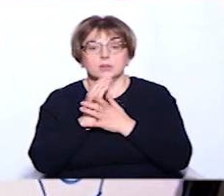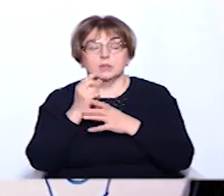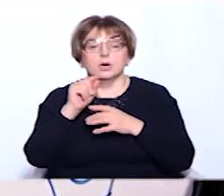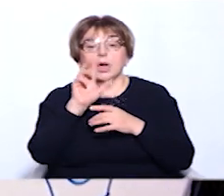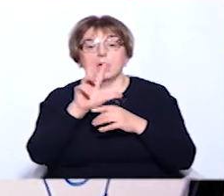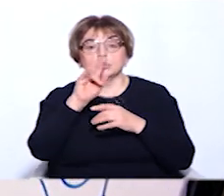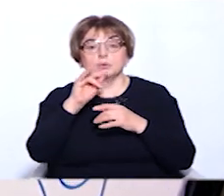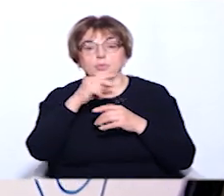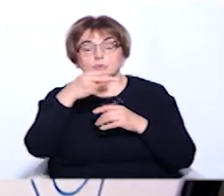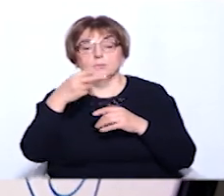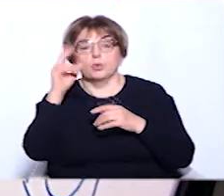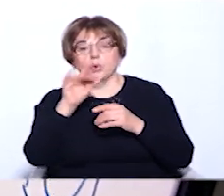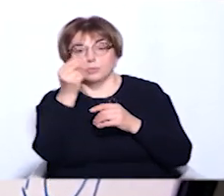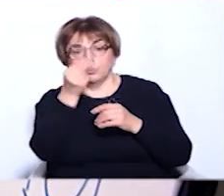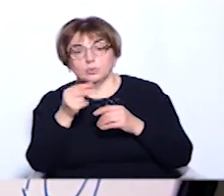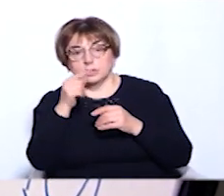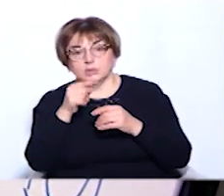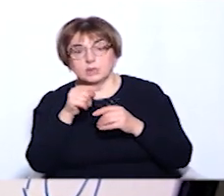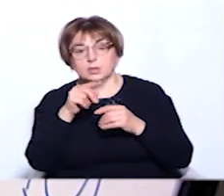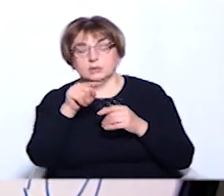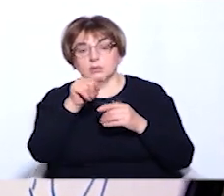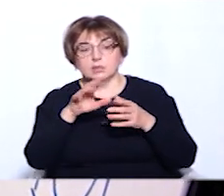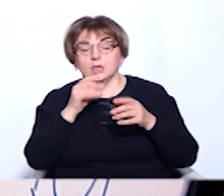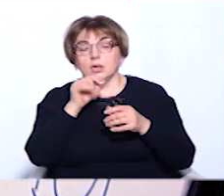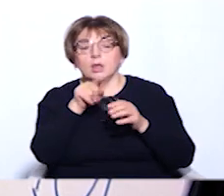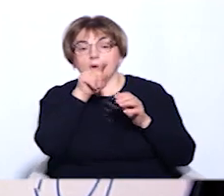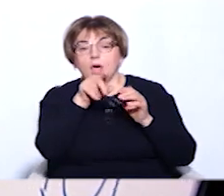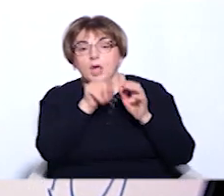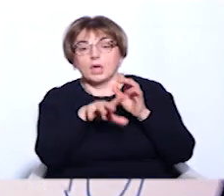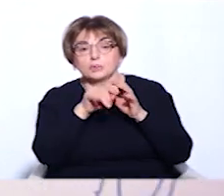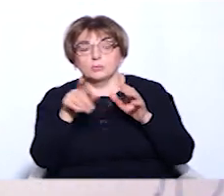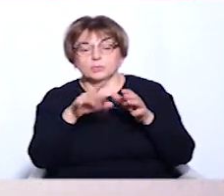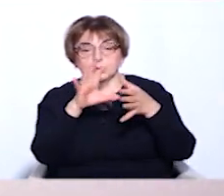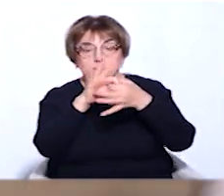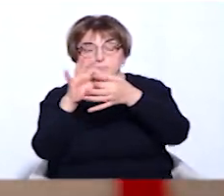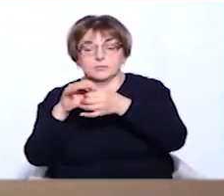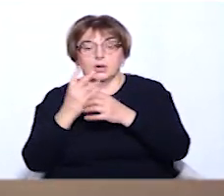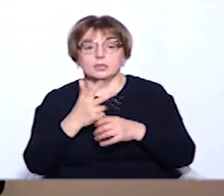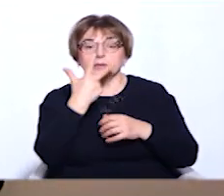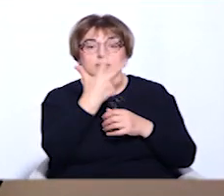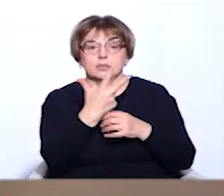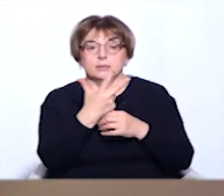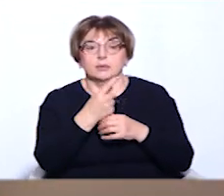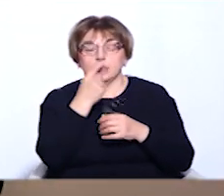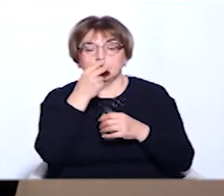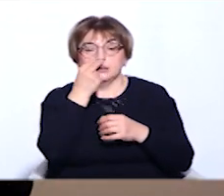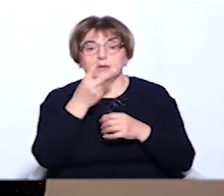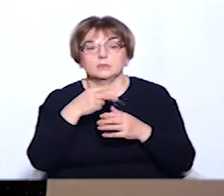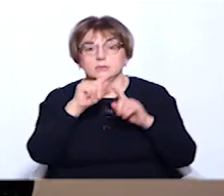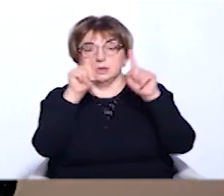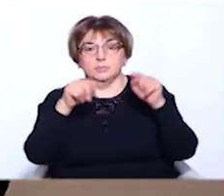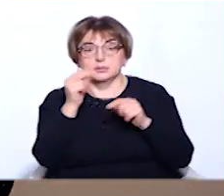CN H2N-2 ფორმულით, ამ შემთხვევაში ნახშირბადის ატომებს შორის გვაქვს სამმაგი ბმა, რომელიც ასევე დაფაზე დაგიწერეთ.